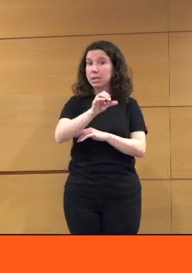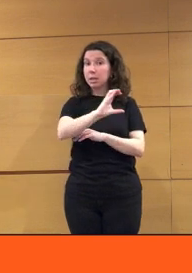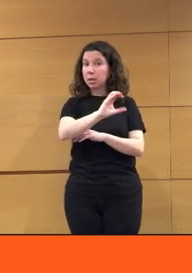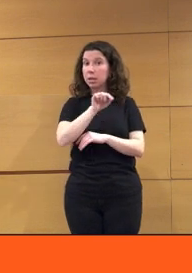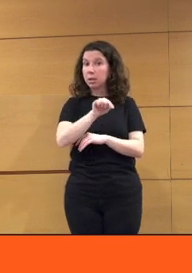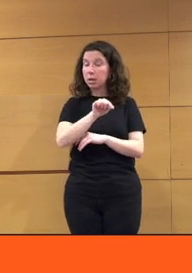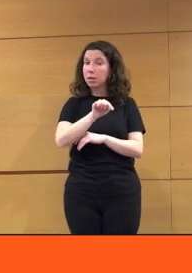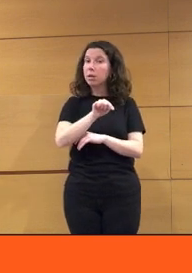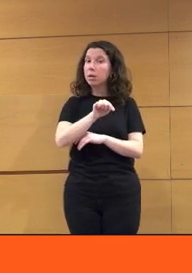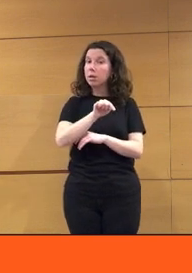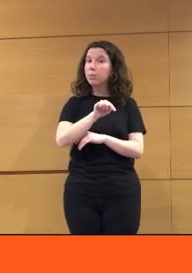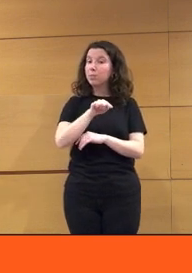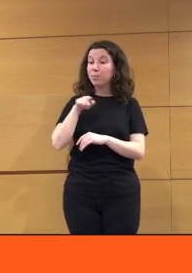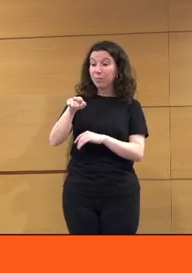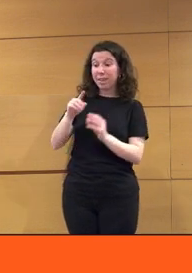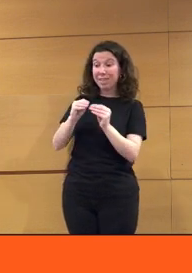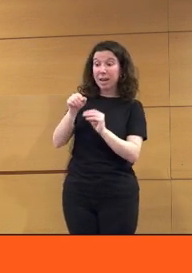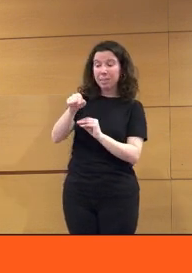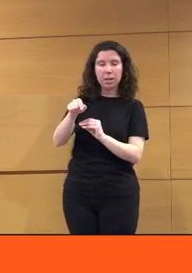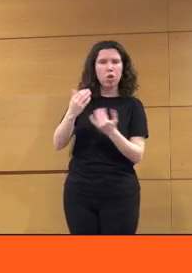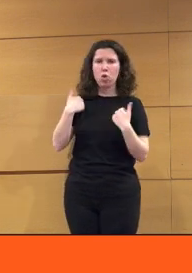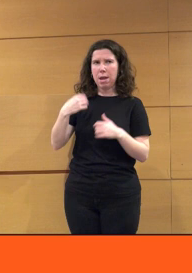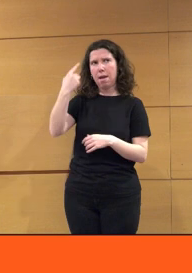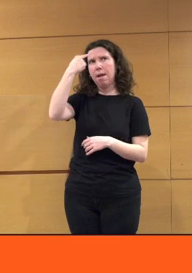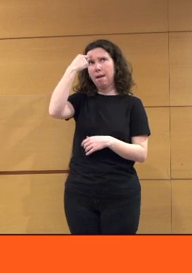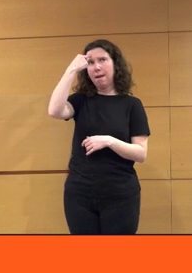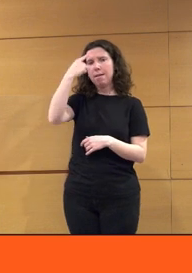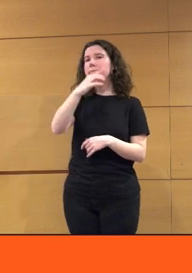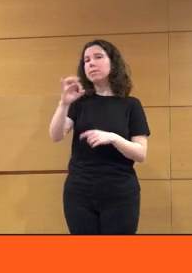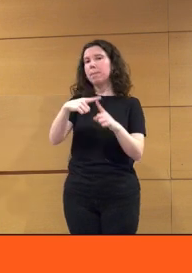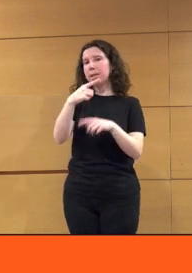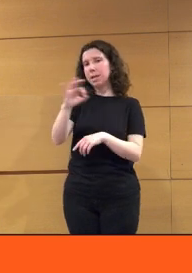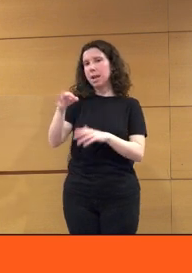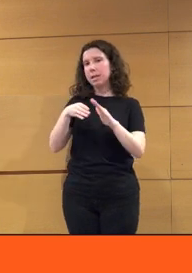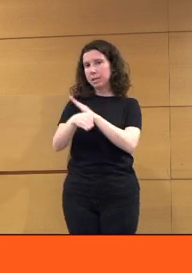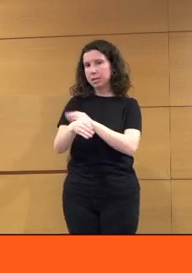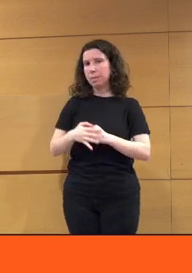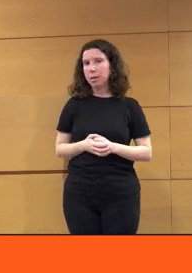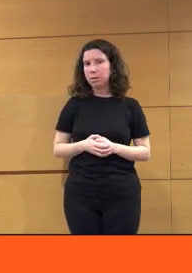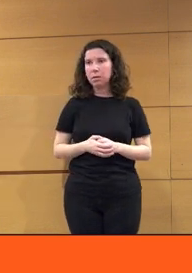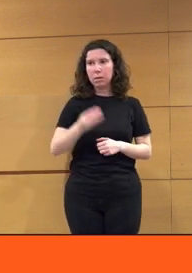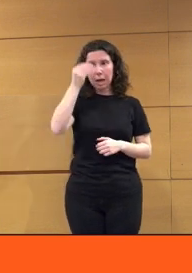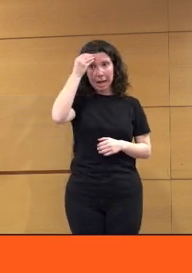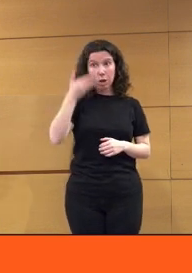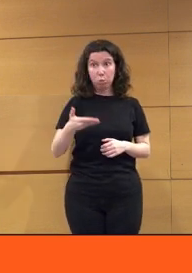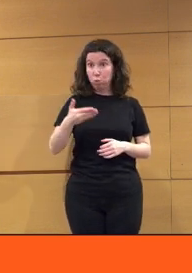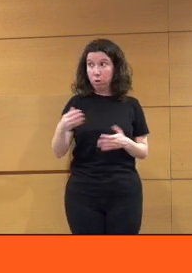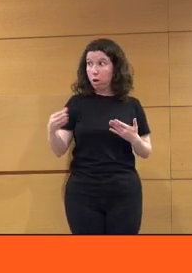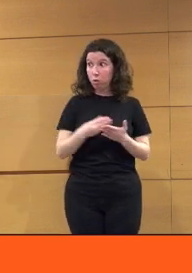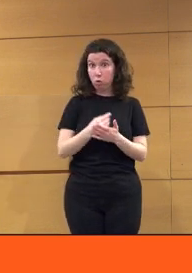s'ha generat des de l'inici 100% accessible. Això és important, jo crec que tots ho tenim molt al cap,